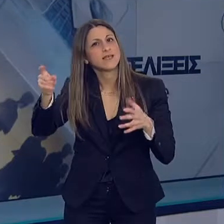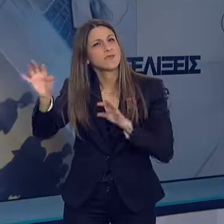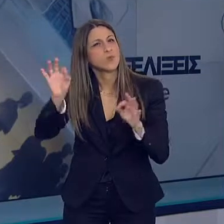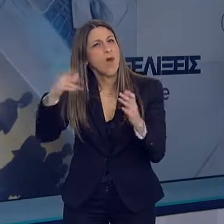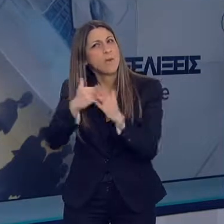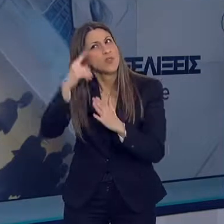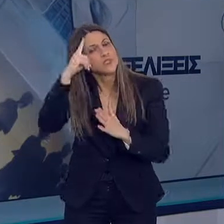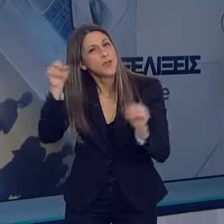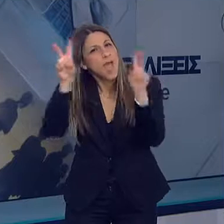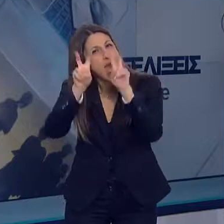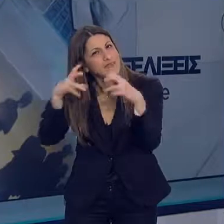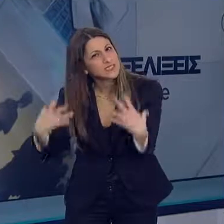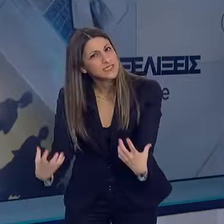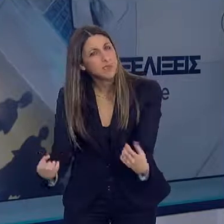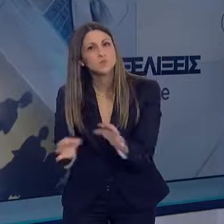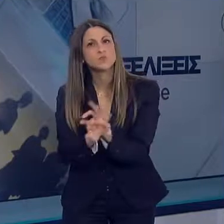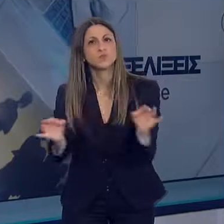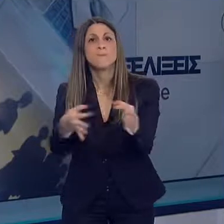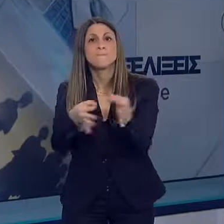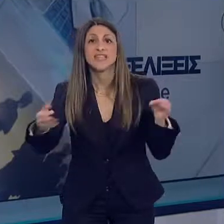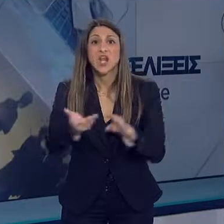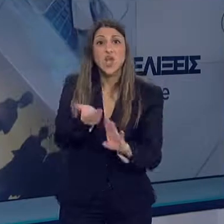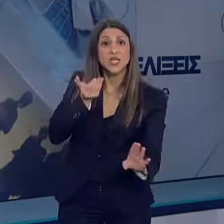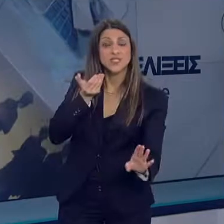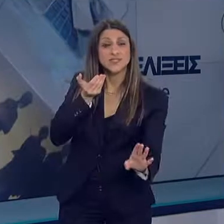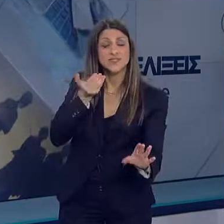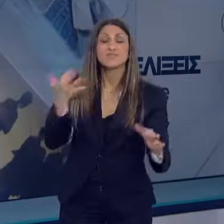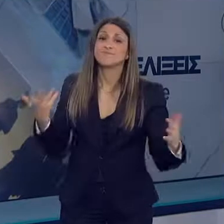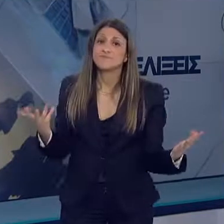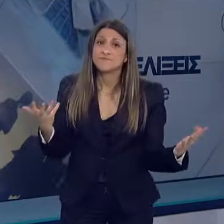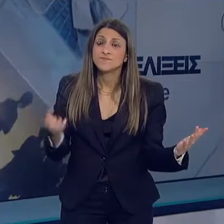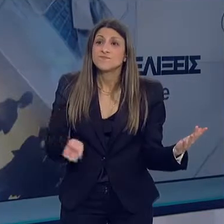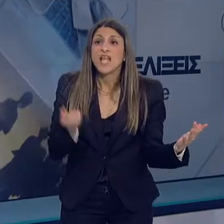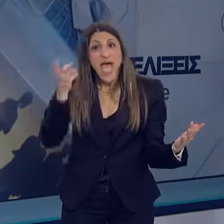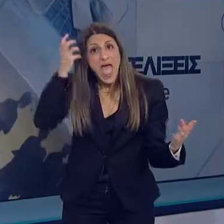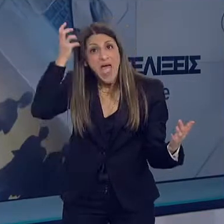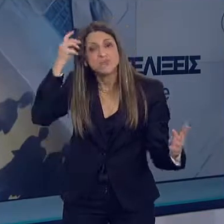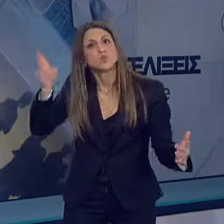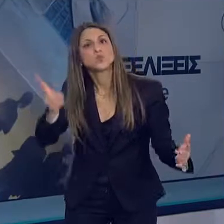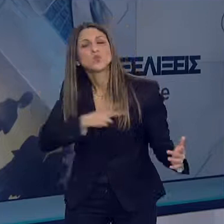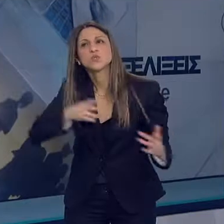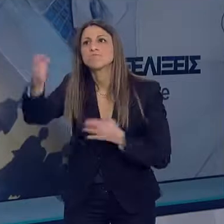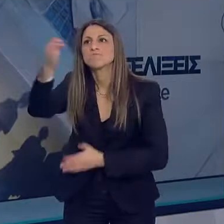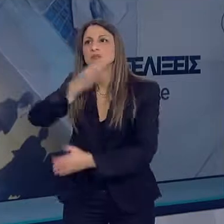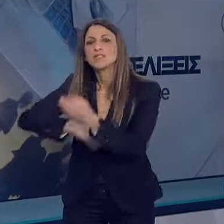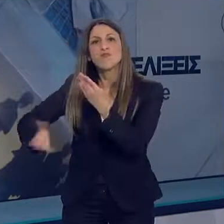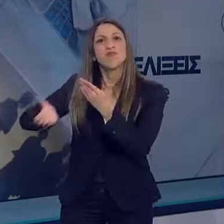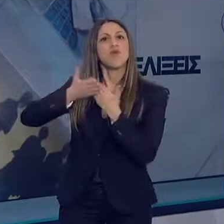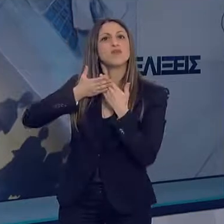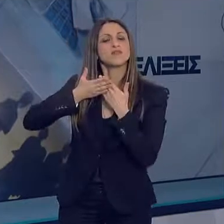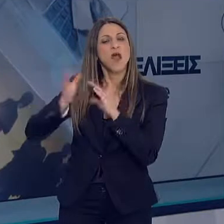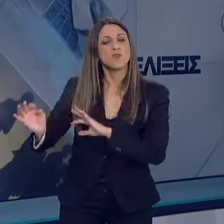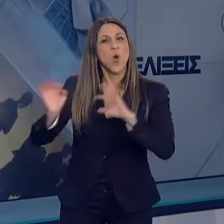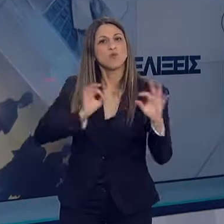σωστά και με το σωστό τρόπο. Και γι' αυτό νομίζω είμαστε ευγνώμονες, όχι μόνο στην επιστήμη, αλλά σε όλους εμάς, οι οποίοι βοήθησαν την επιστήμη να